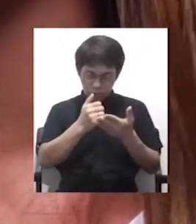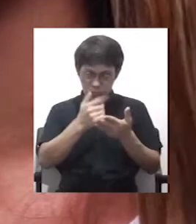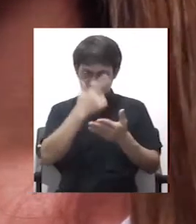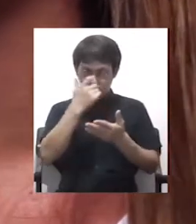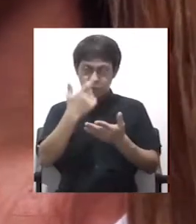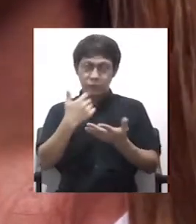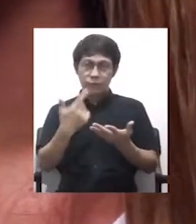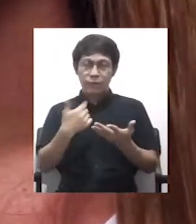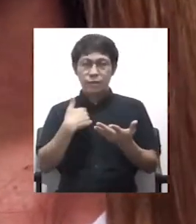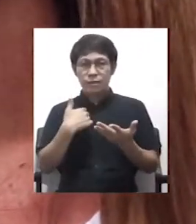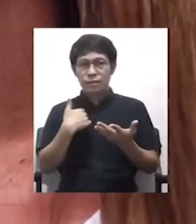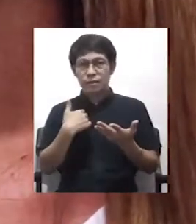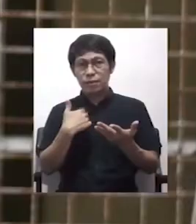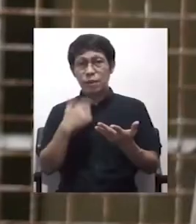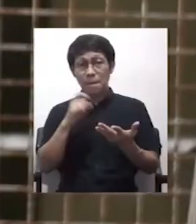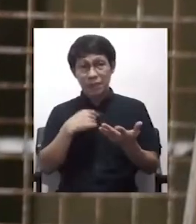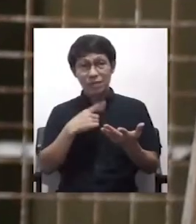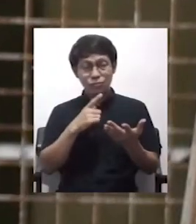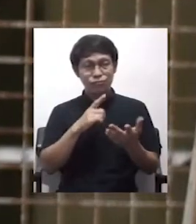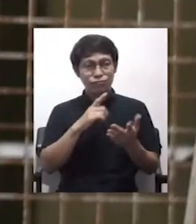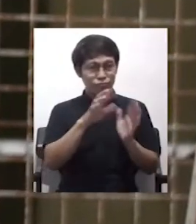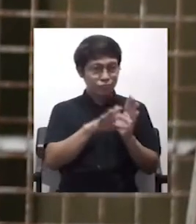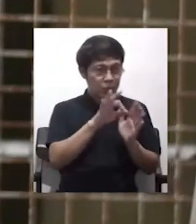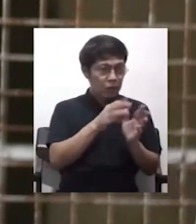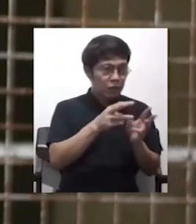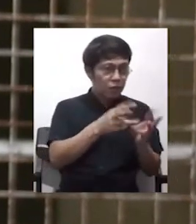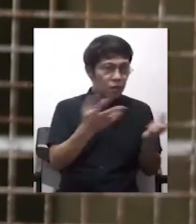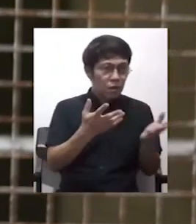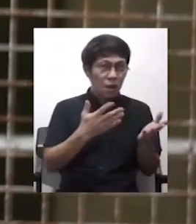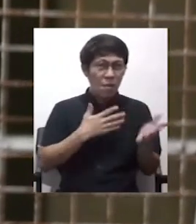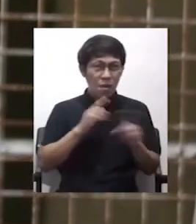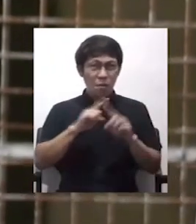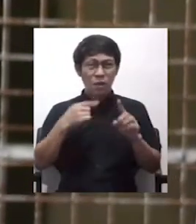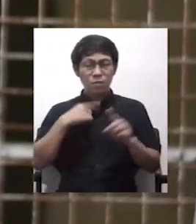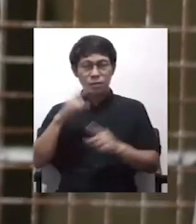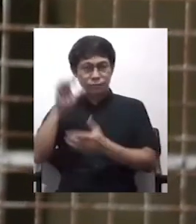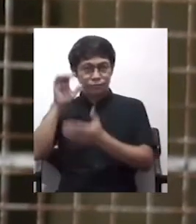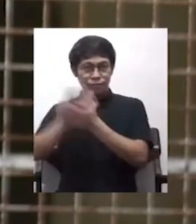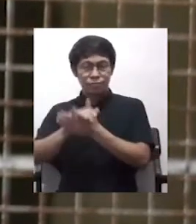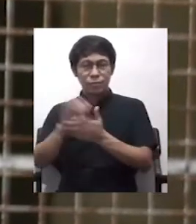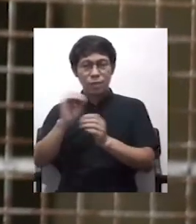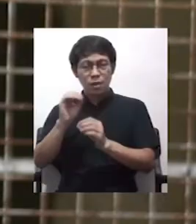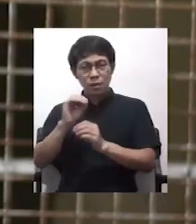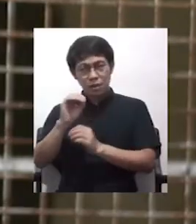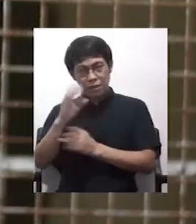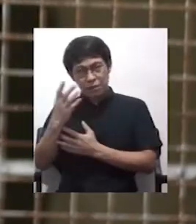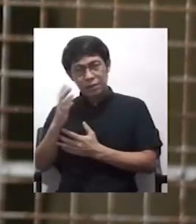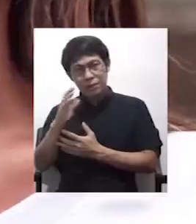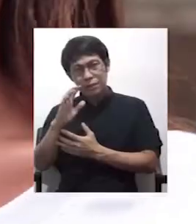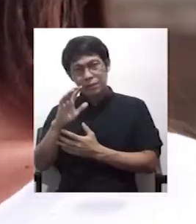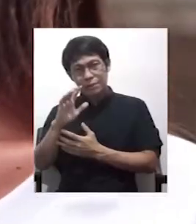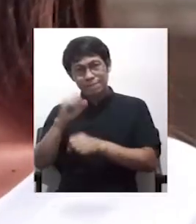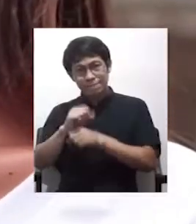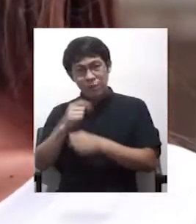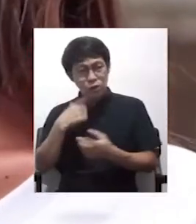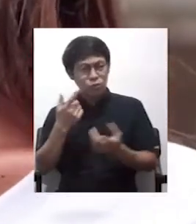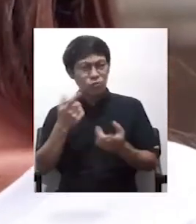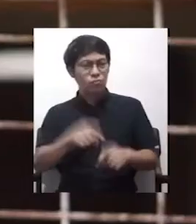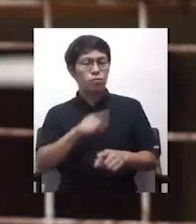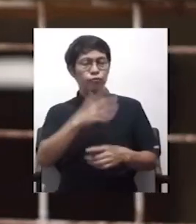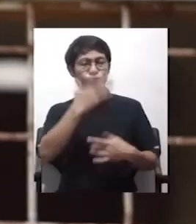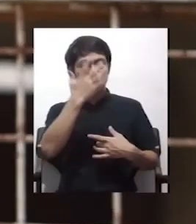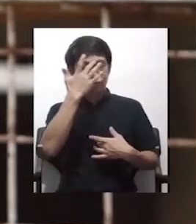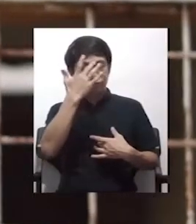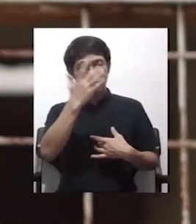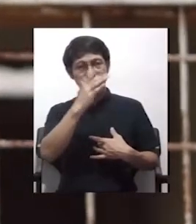wala trabaho yung asawa ko. Tapos nalaman niya na na-diagnose na yung anak ko. Syempre wala siyang trabaho hanggat may isa siyang